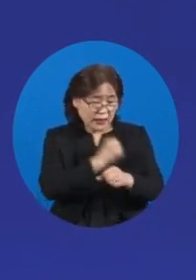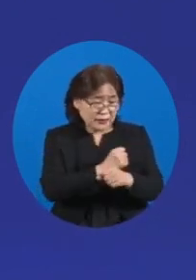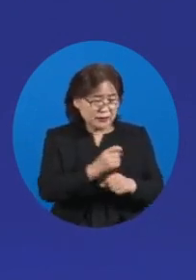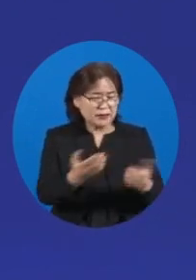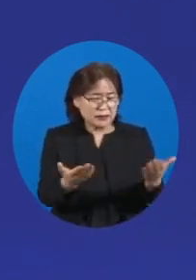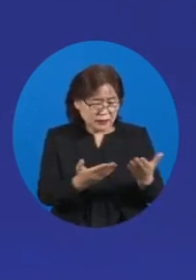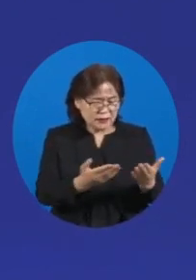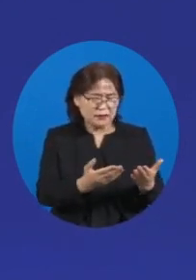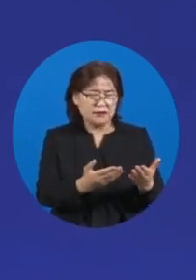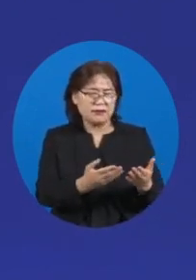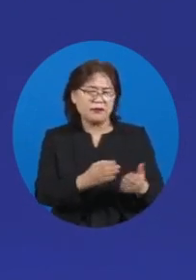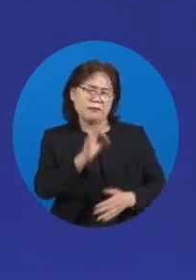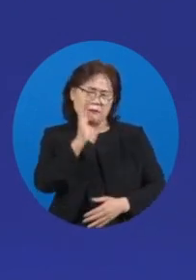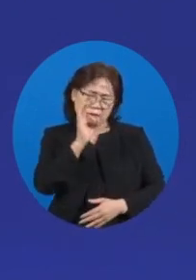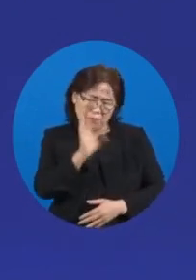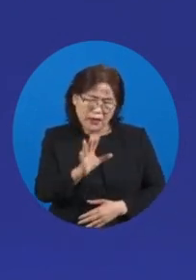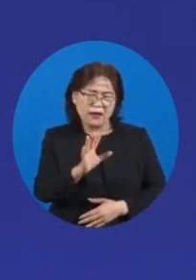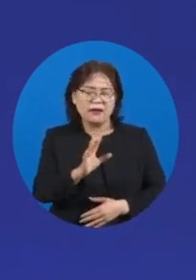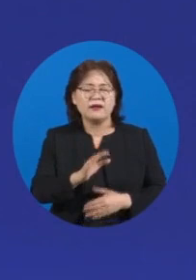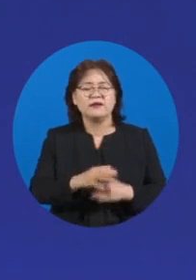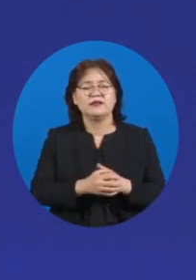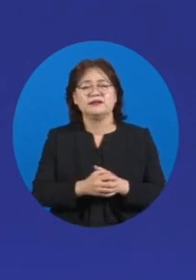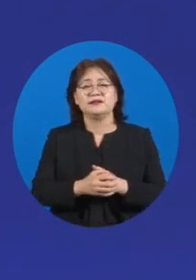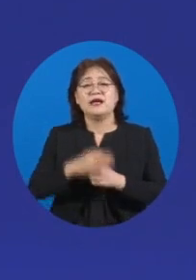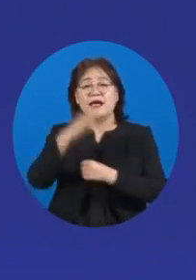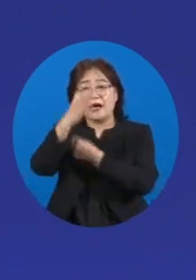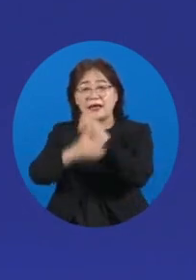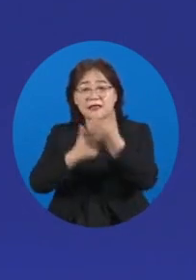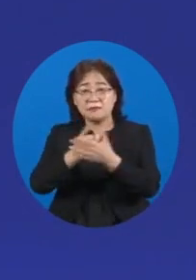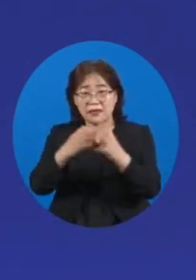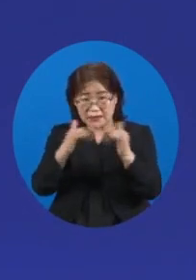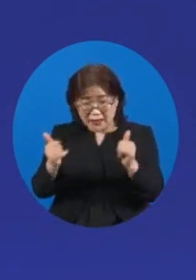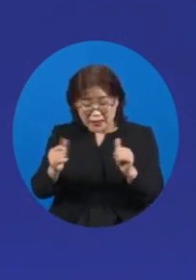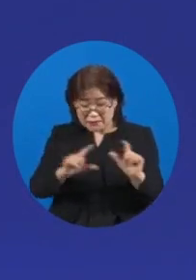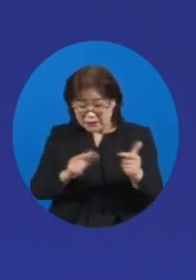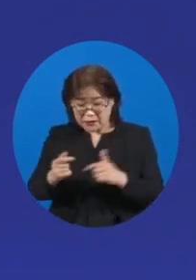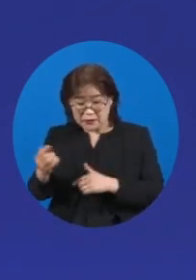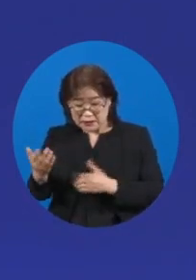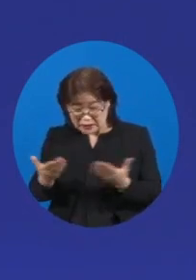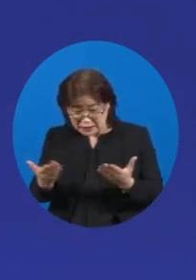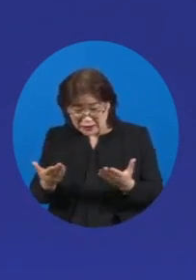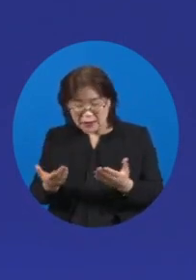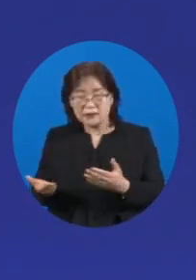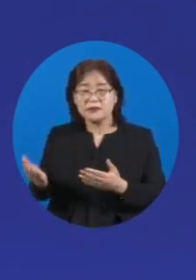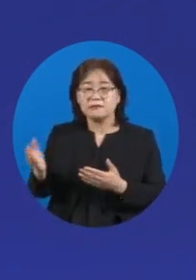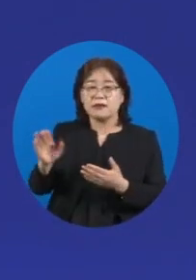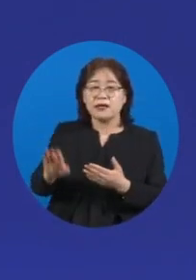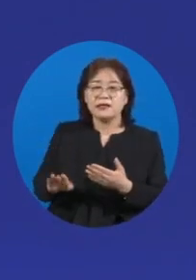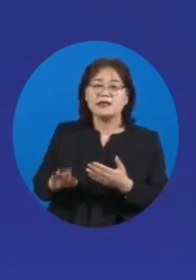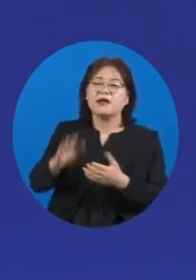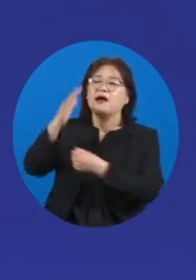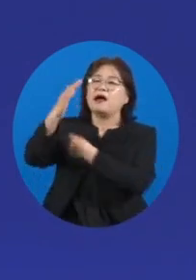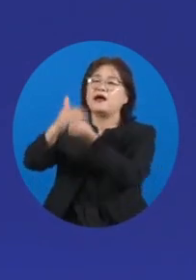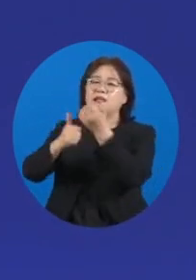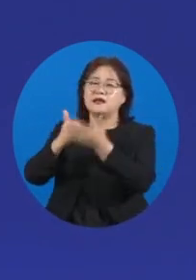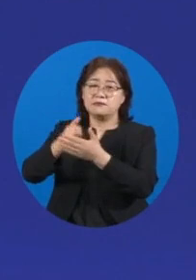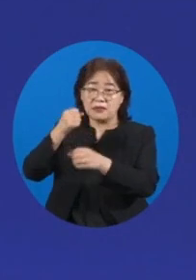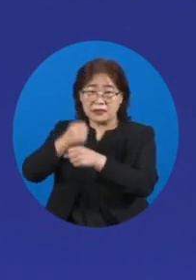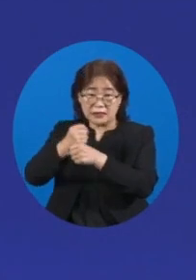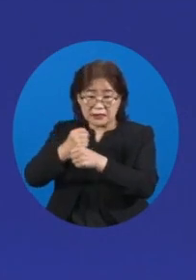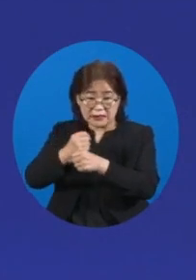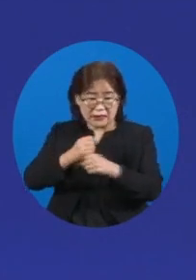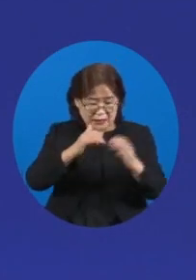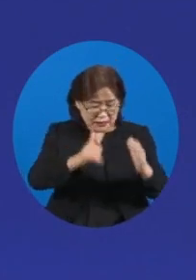일을 해서는 안됩니다 하나님의 사람은 일을 하되 하나님이 지으신 이